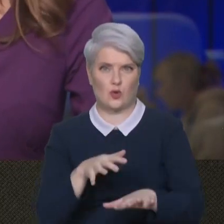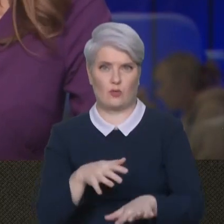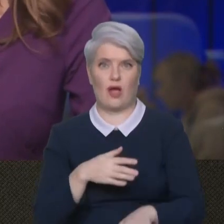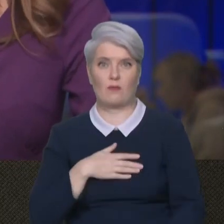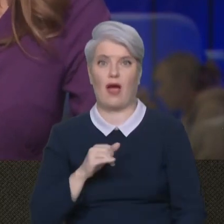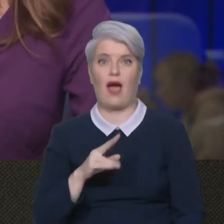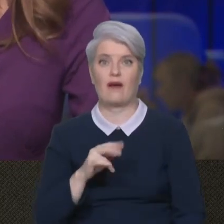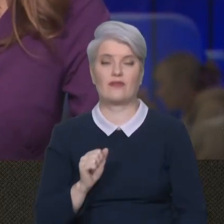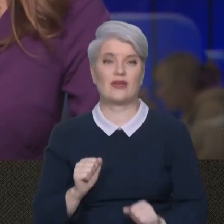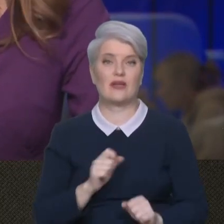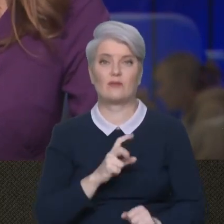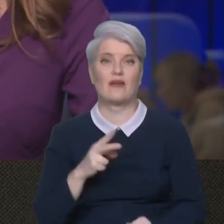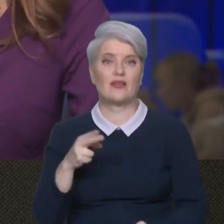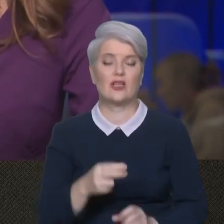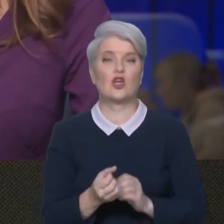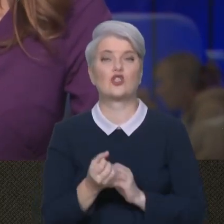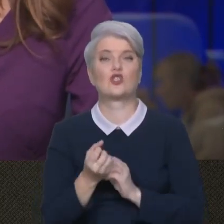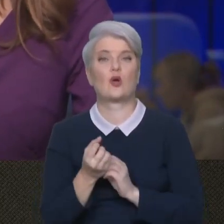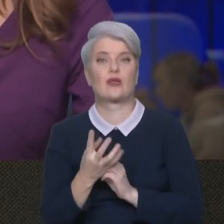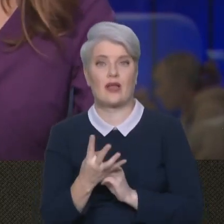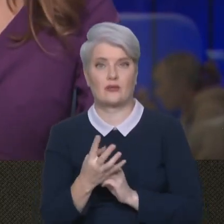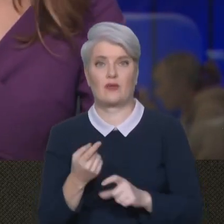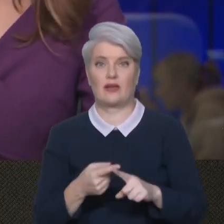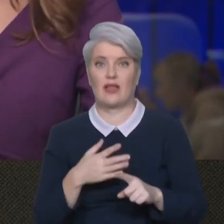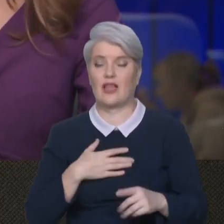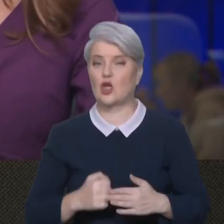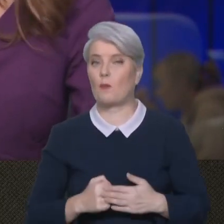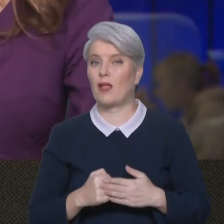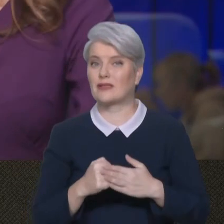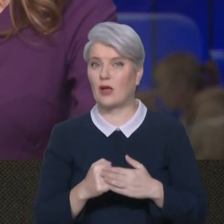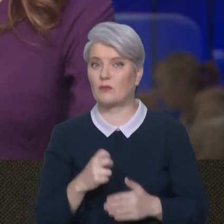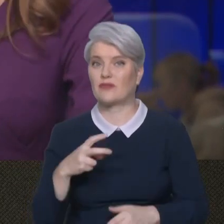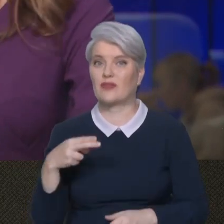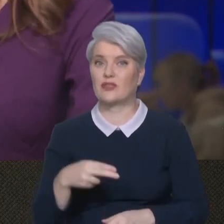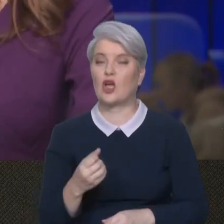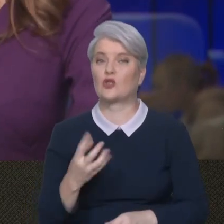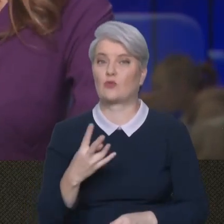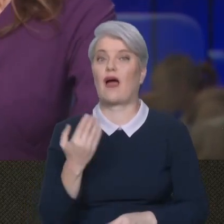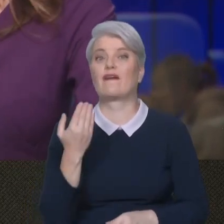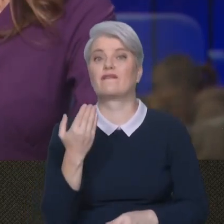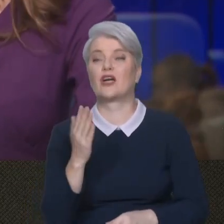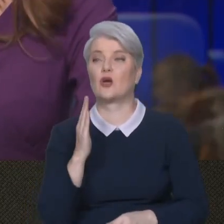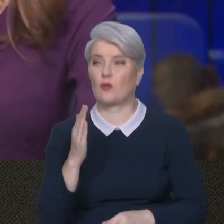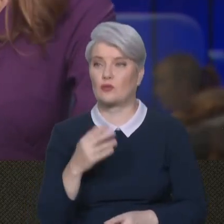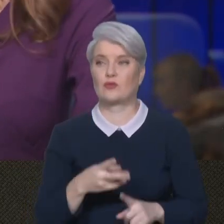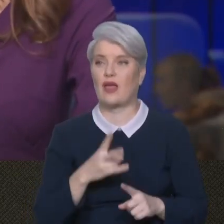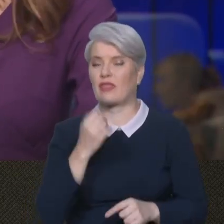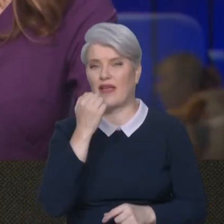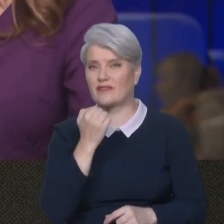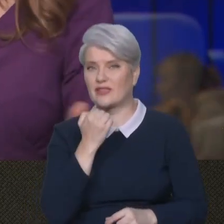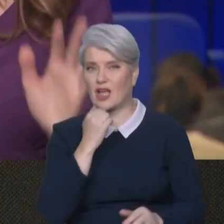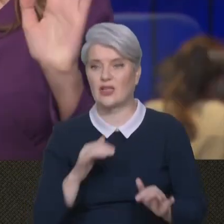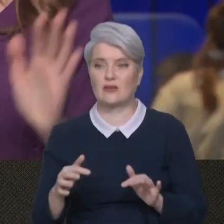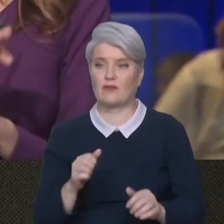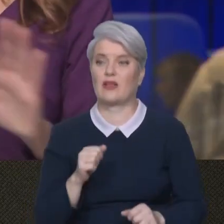з 2014-го, і це такий плацдарм наш з 2014-го. Але, ну, ваші прогнози. Я розумію, що це невдячна справа